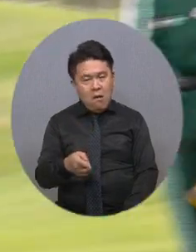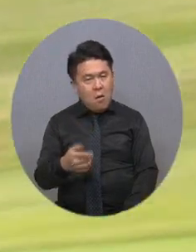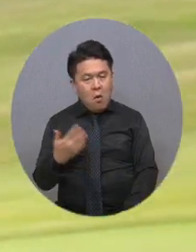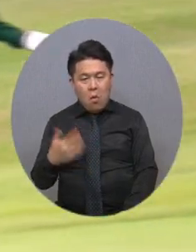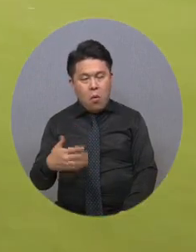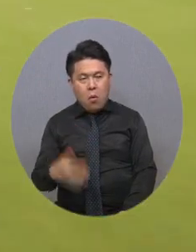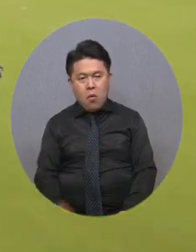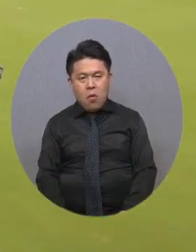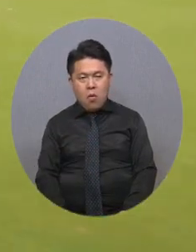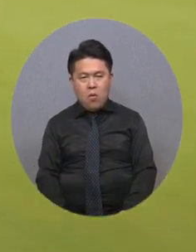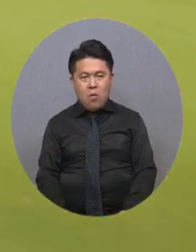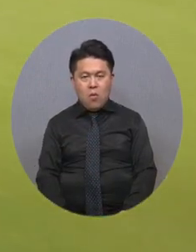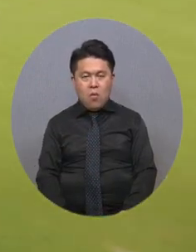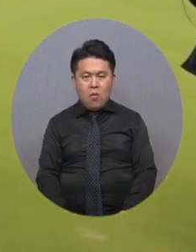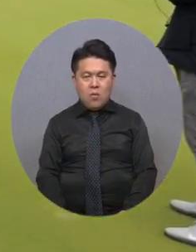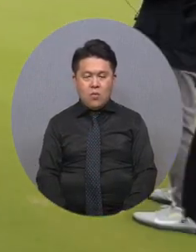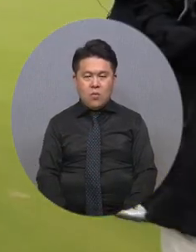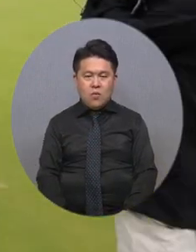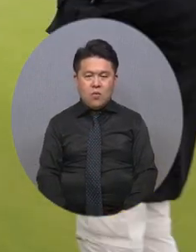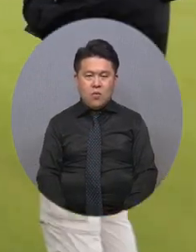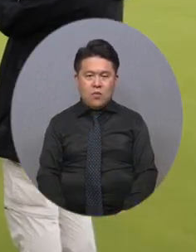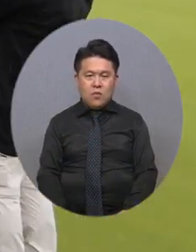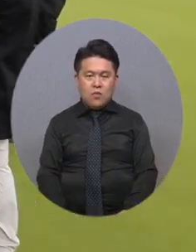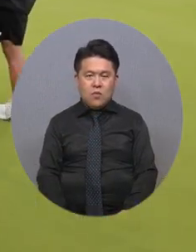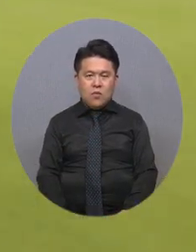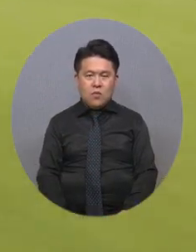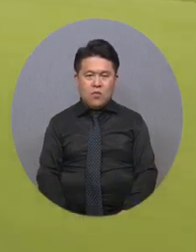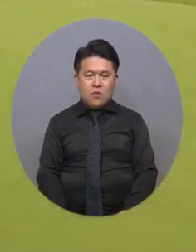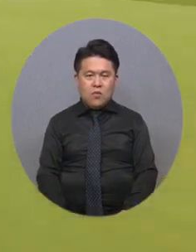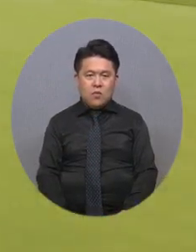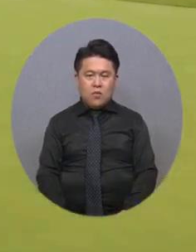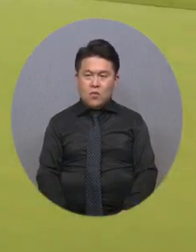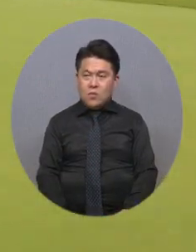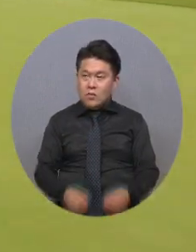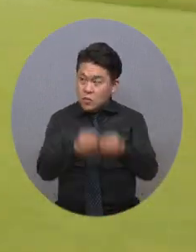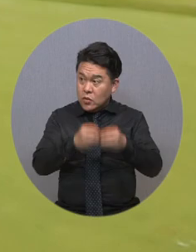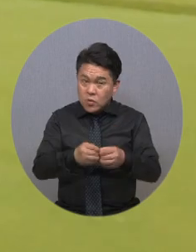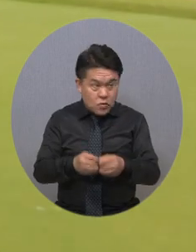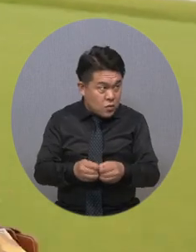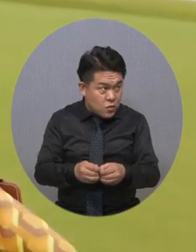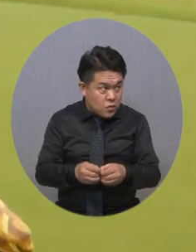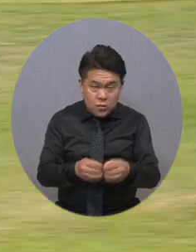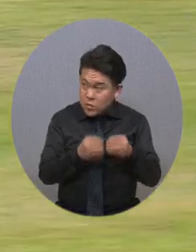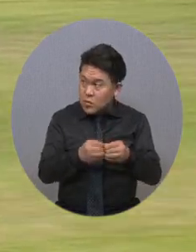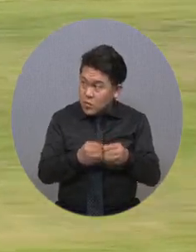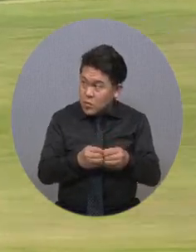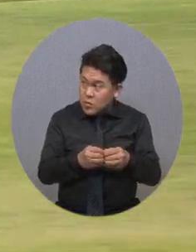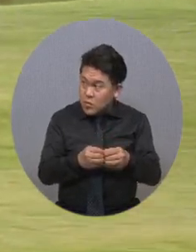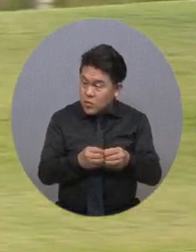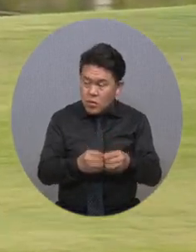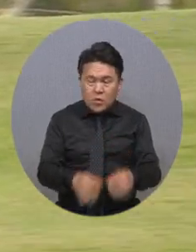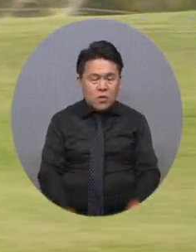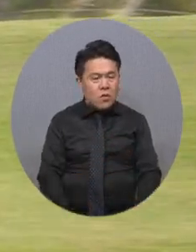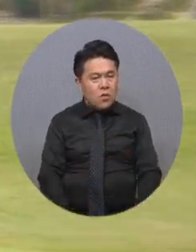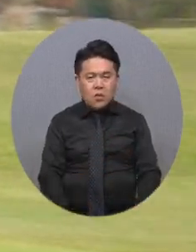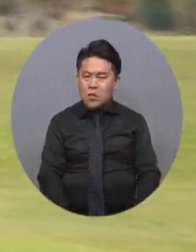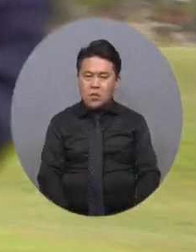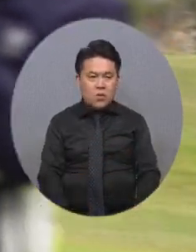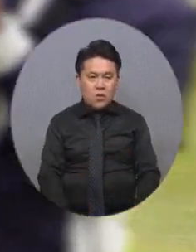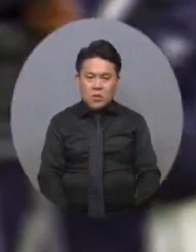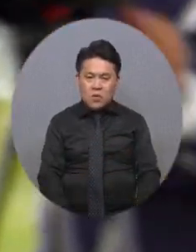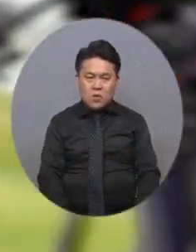고고고. 뭐야? 비긴 거야, 그럼? 저기 비겼어? 자기가 눌 줄 알았나